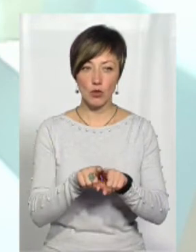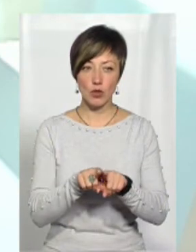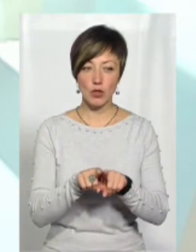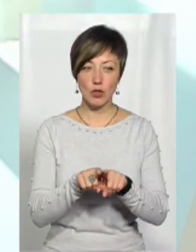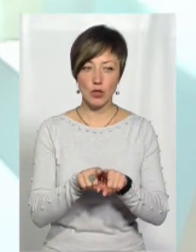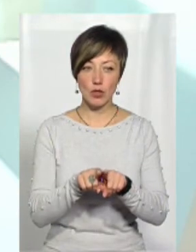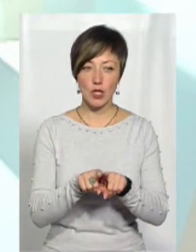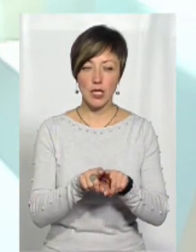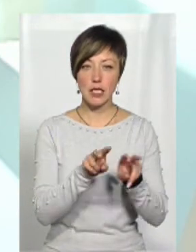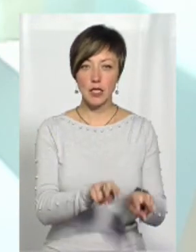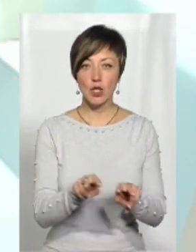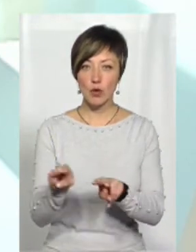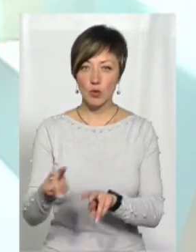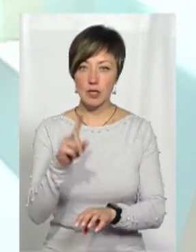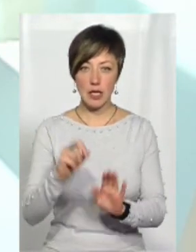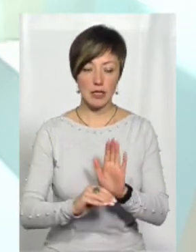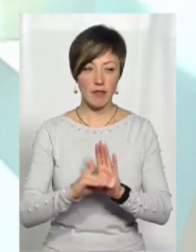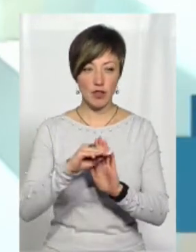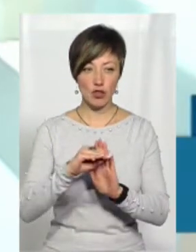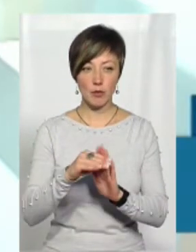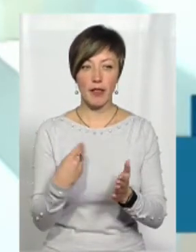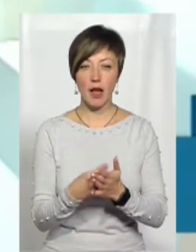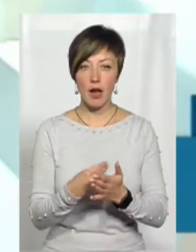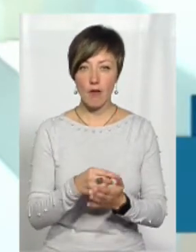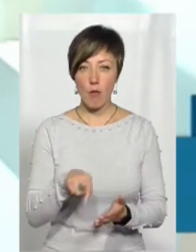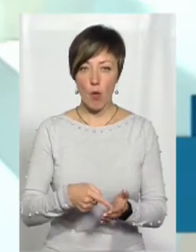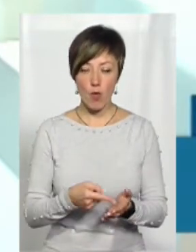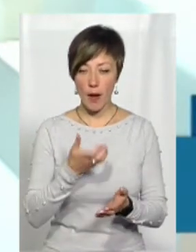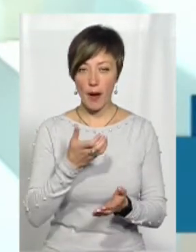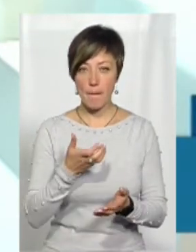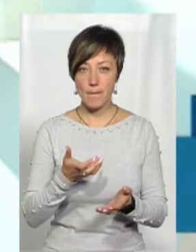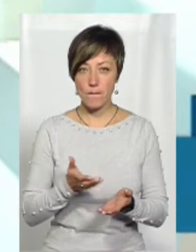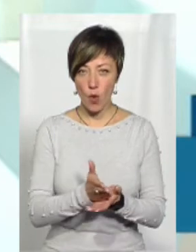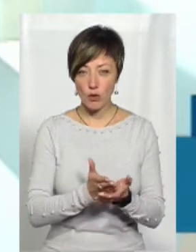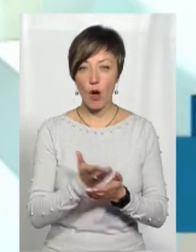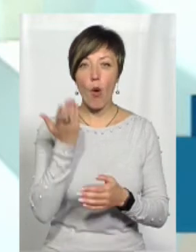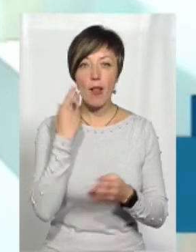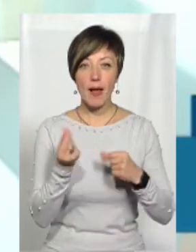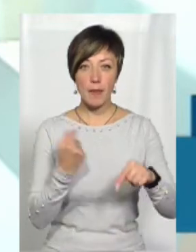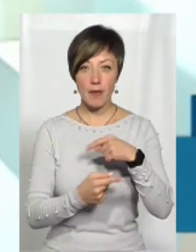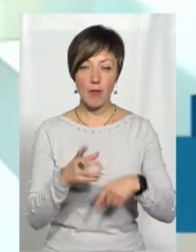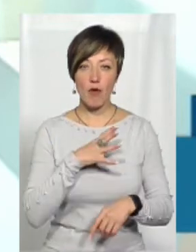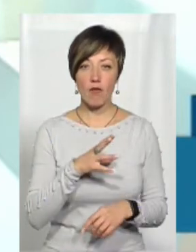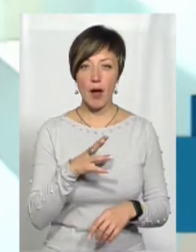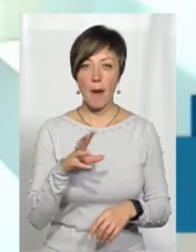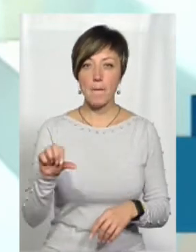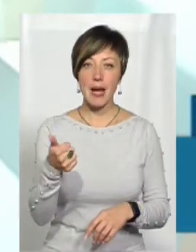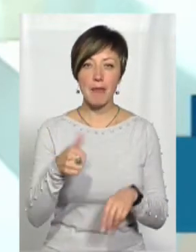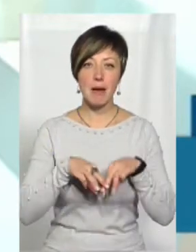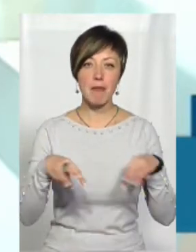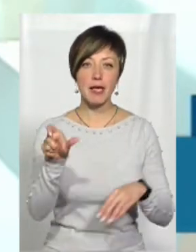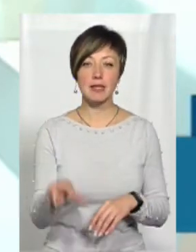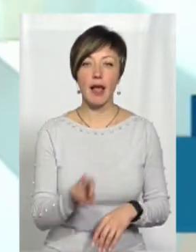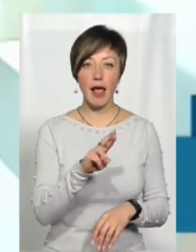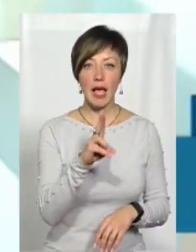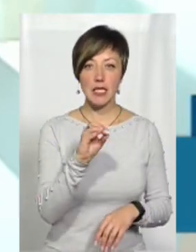слідкує за завищеними тарифами по комунальним послугам, бо підприємці, коли ще був Яценюк прем'єр-міністром, мали, хоча